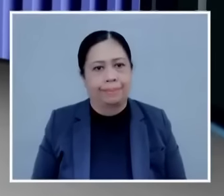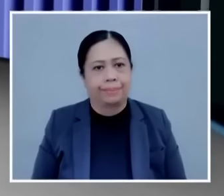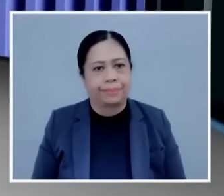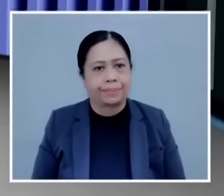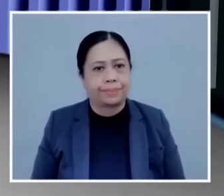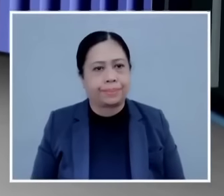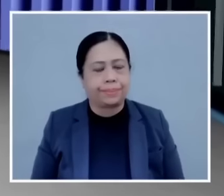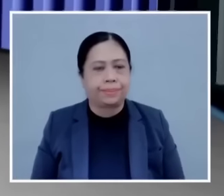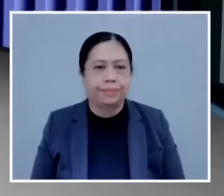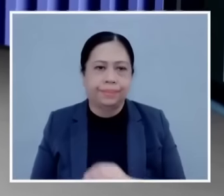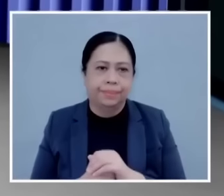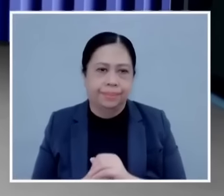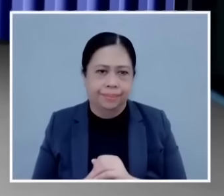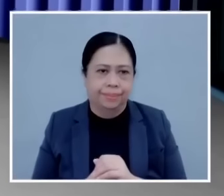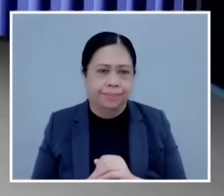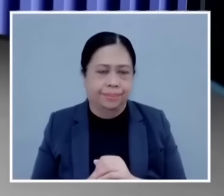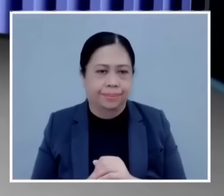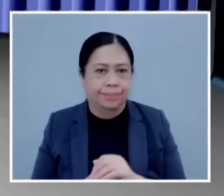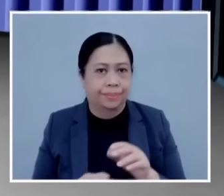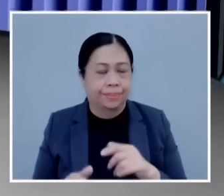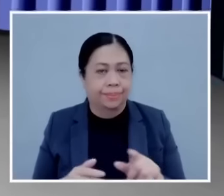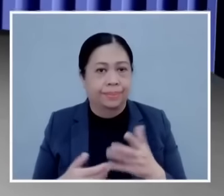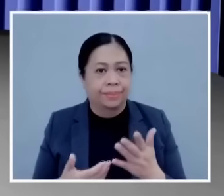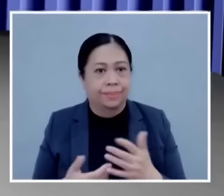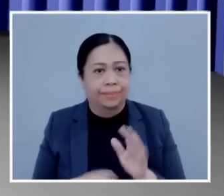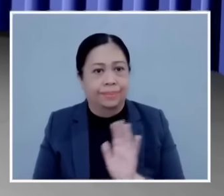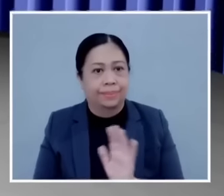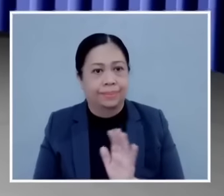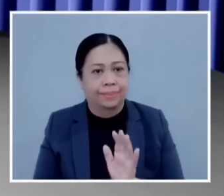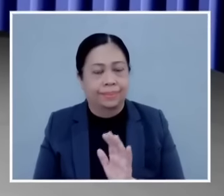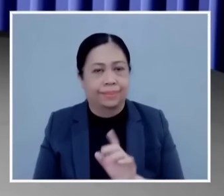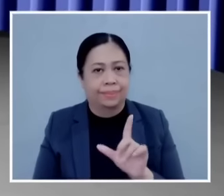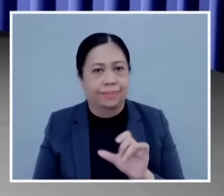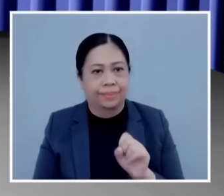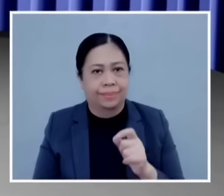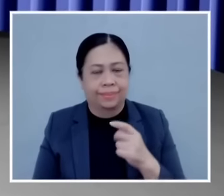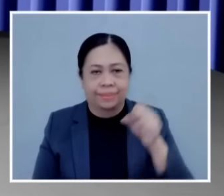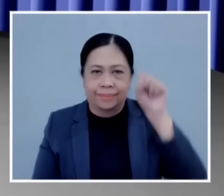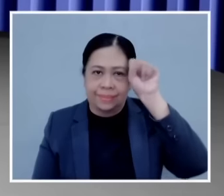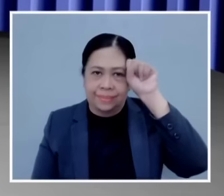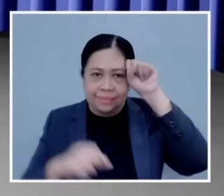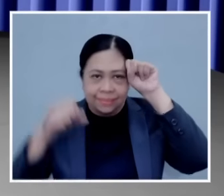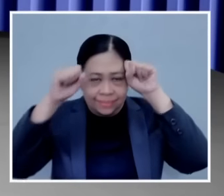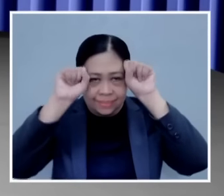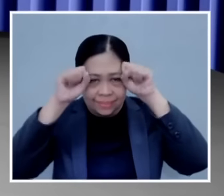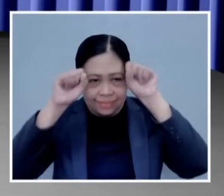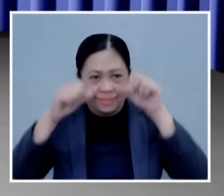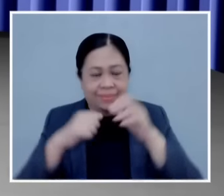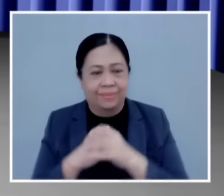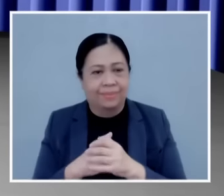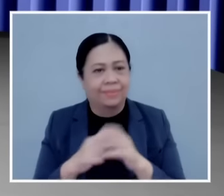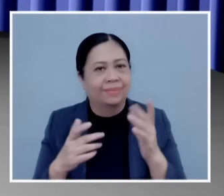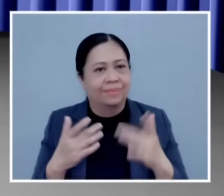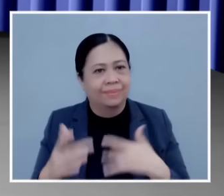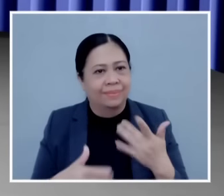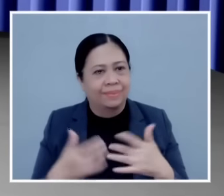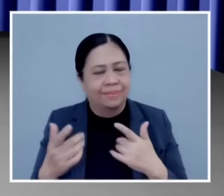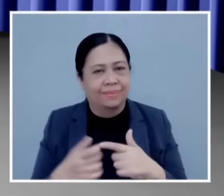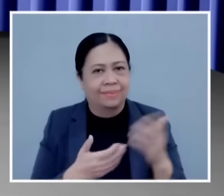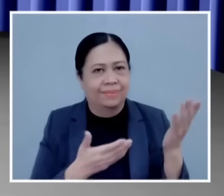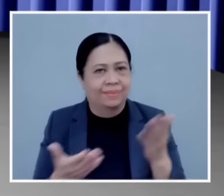Rumampas si Liza Soberano sa Hollywood premiere ng kanyang pelikulang Lisa Frankenstein. At kwento ni Liza, excited siya na dalhin